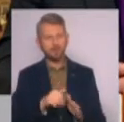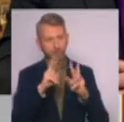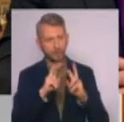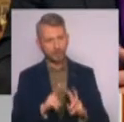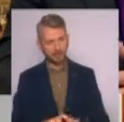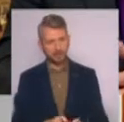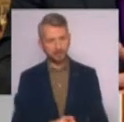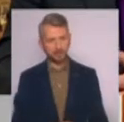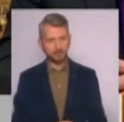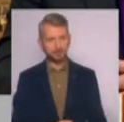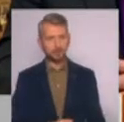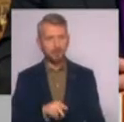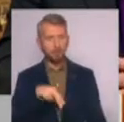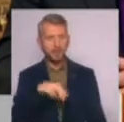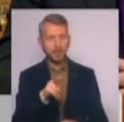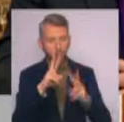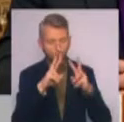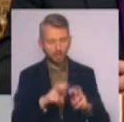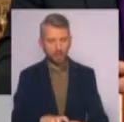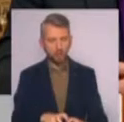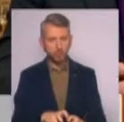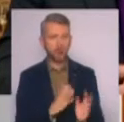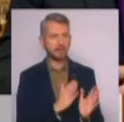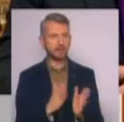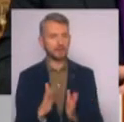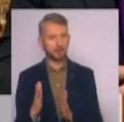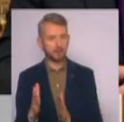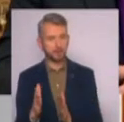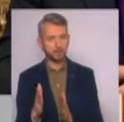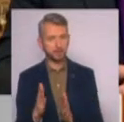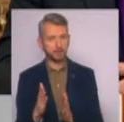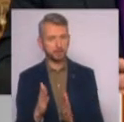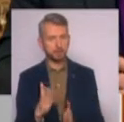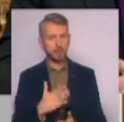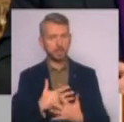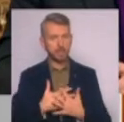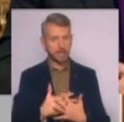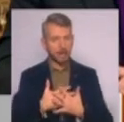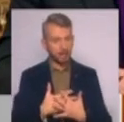обстеження. Паралельно обстежується система дихальна,